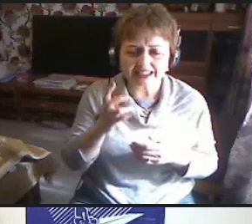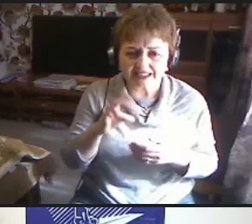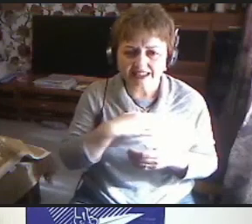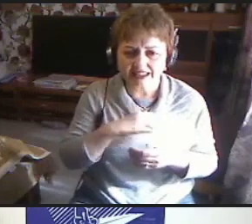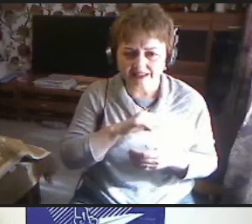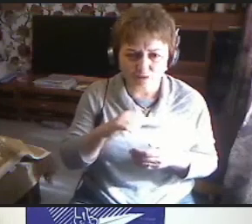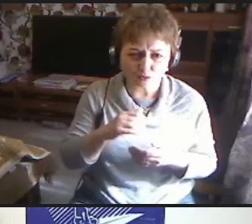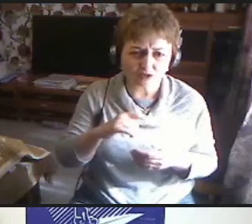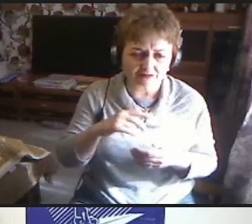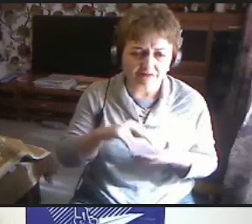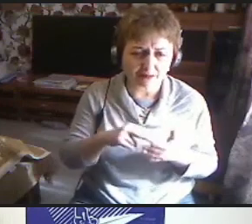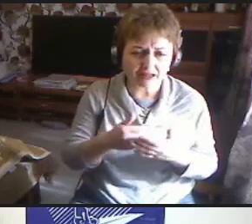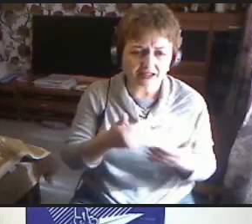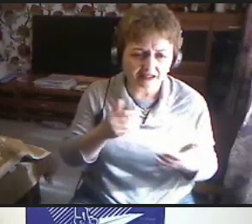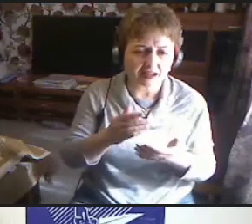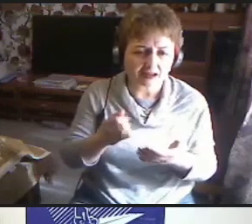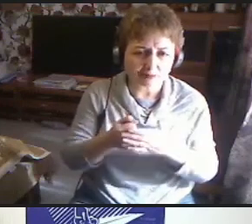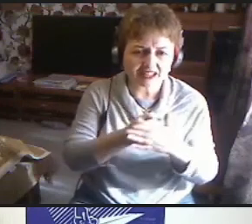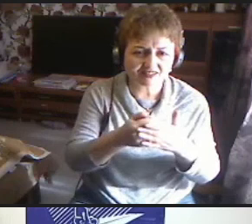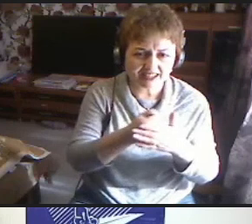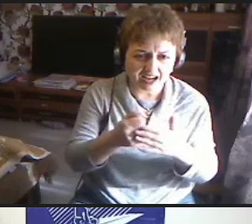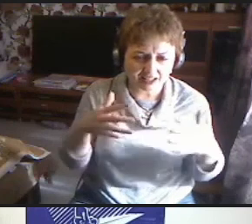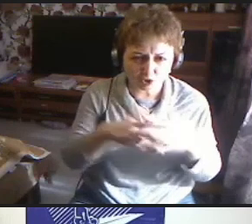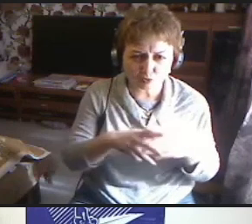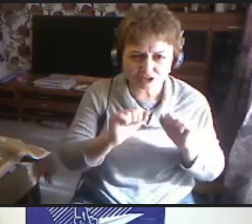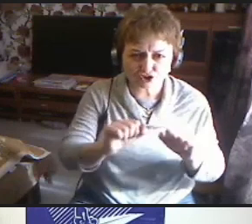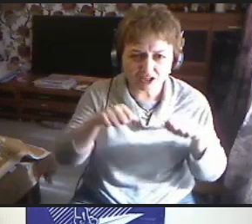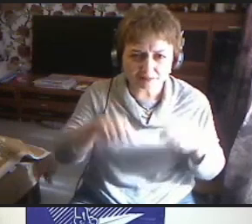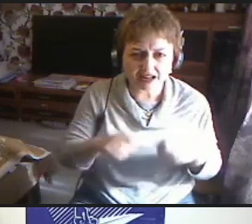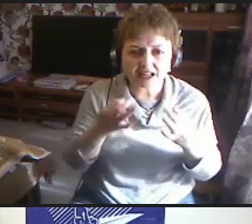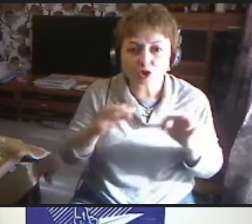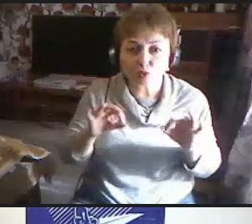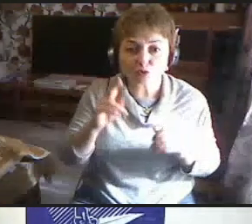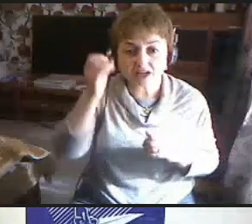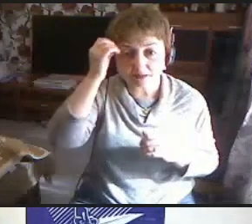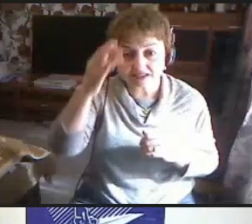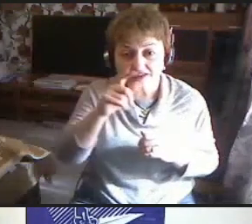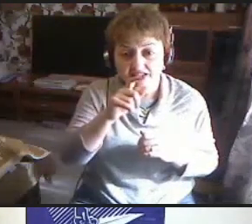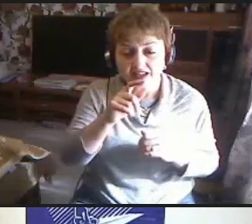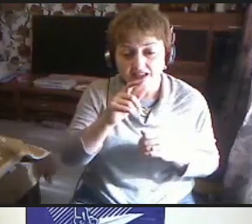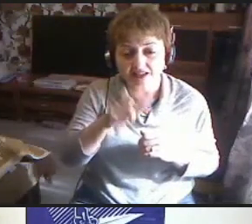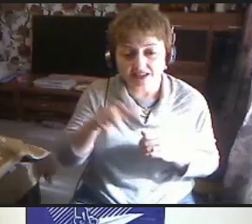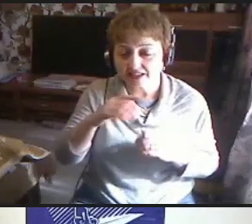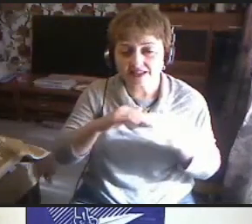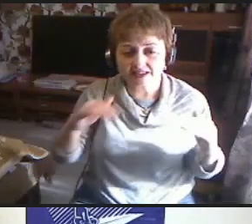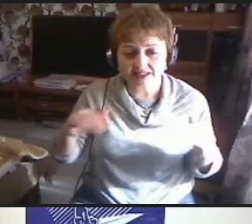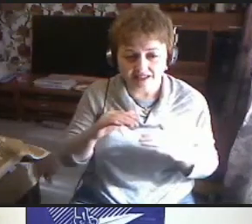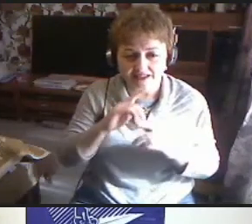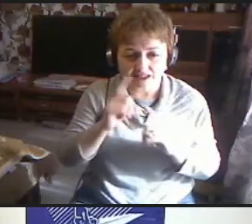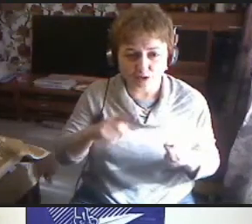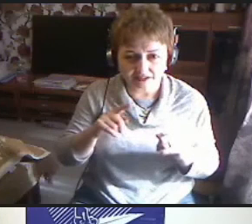намерена продвигать дальше инклюзию, защищать право на доступ к образованию детей с инвалидностью, детей с